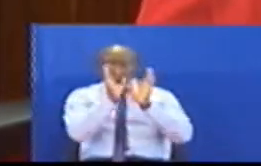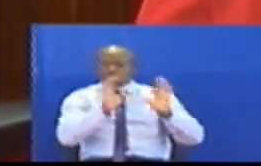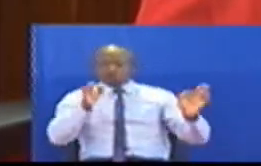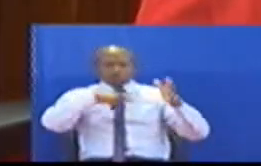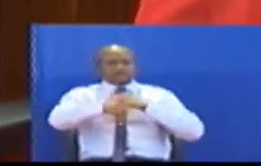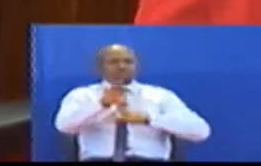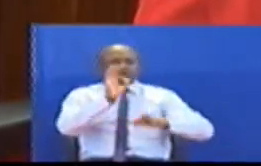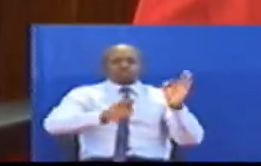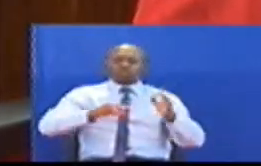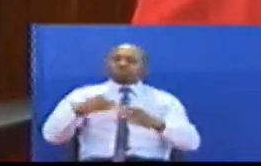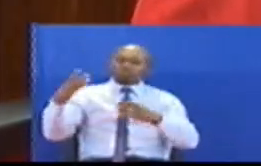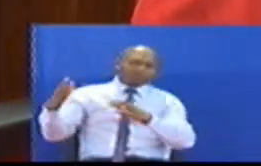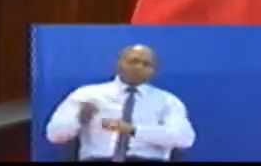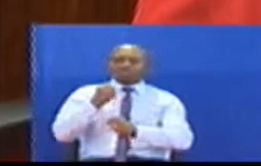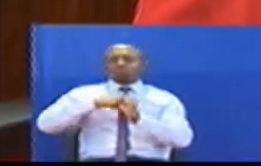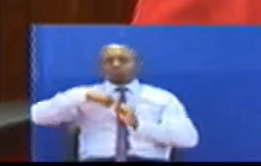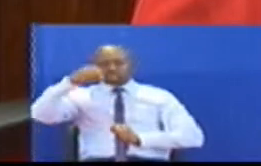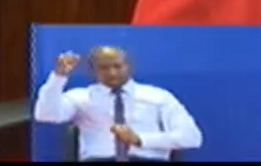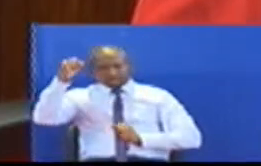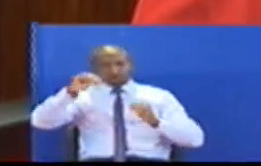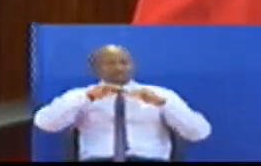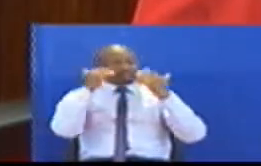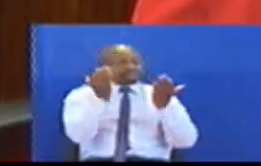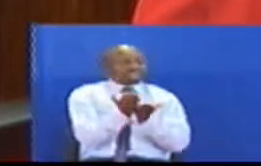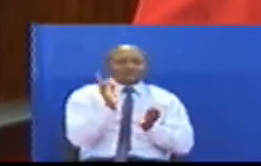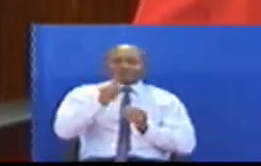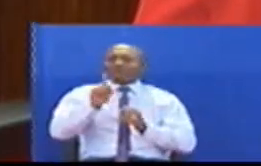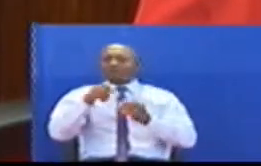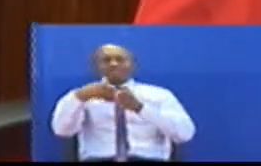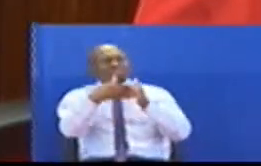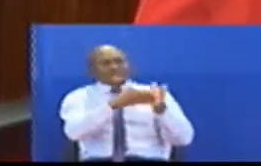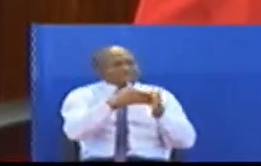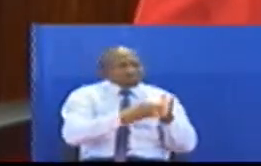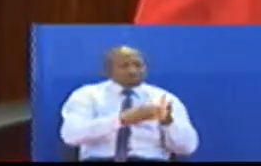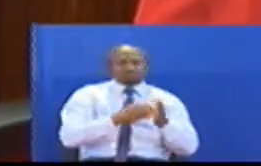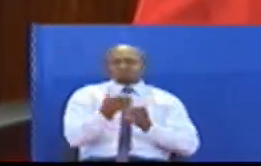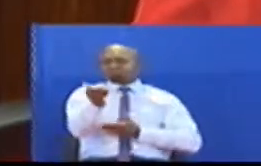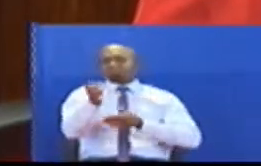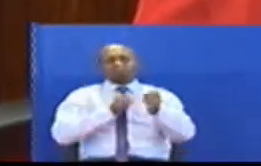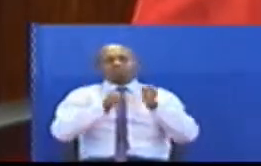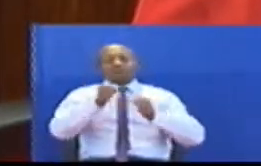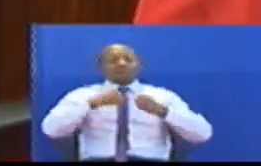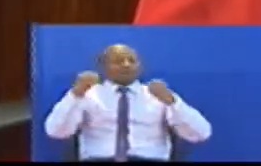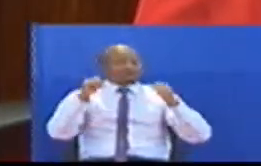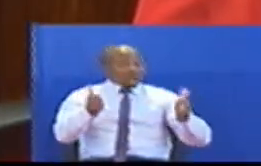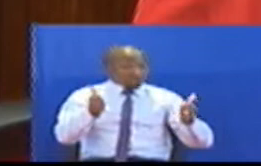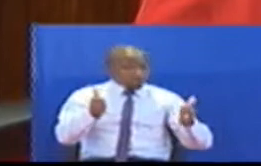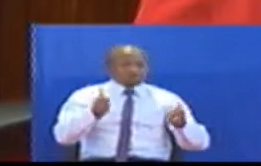ushindi. Chama chetu kingepwaya kama nyinyi msingepambana. Lakini waheshimiwa mawaziri,